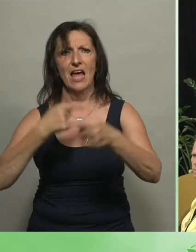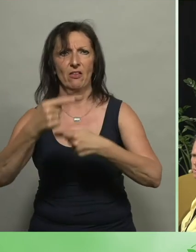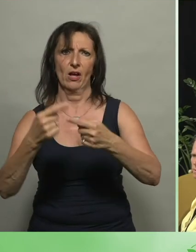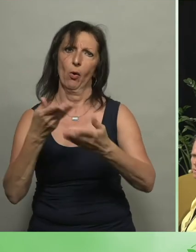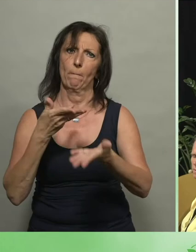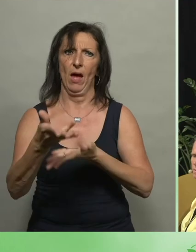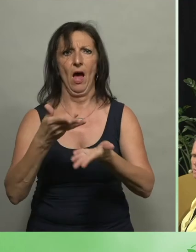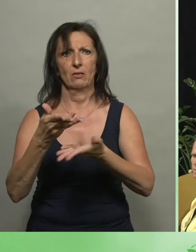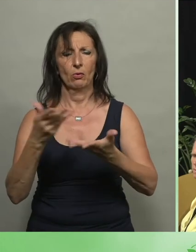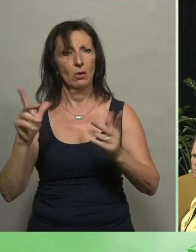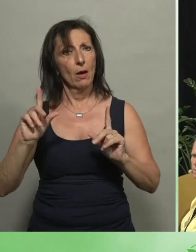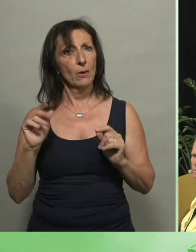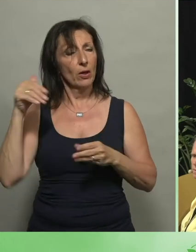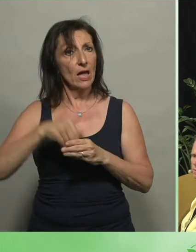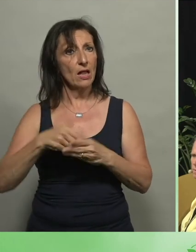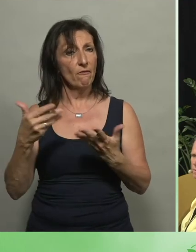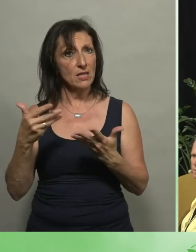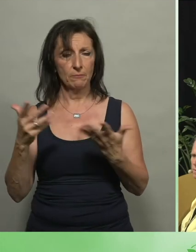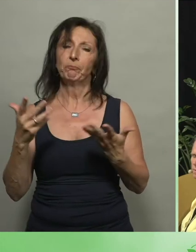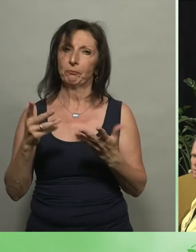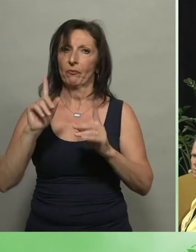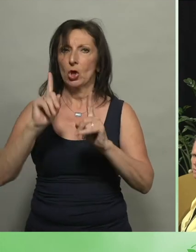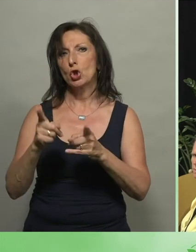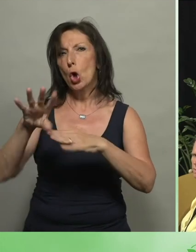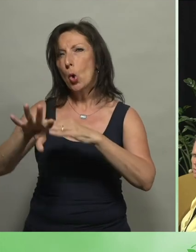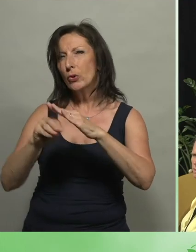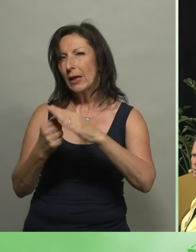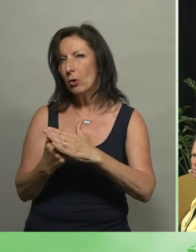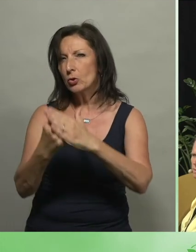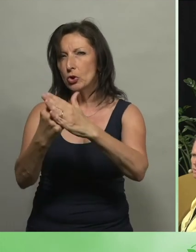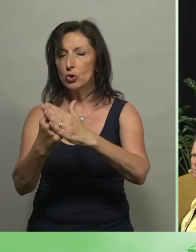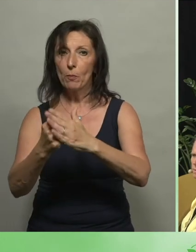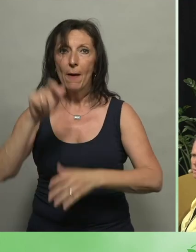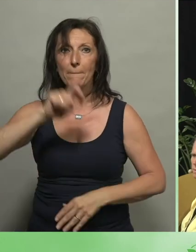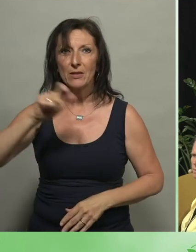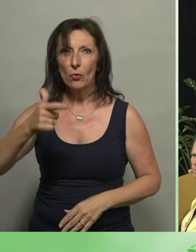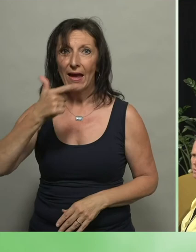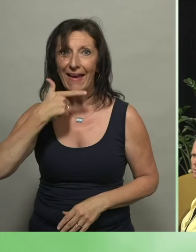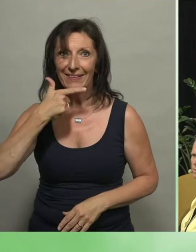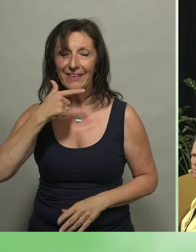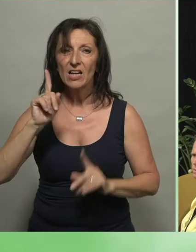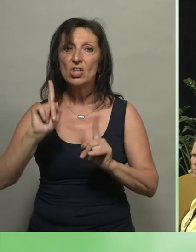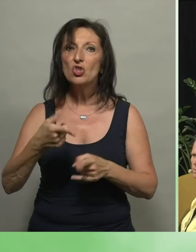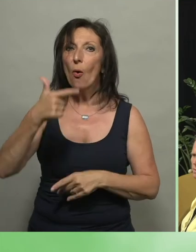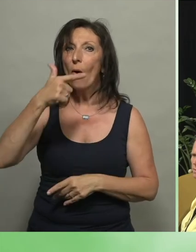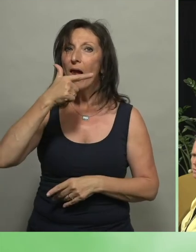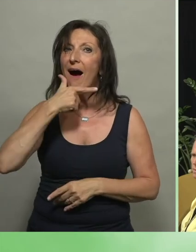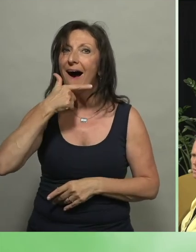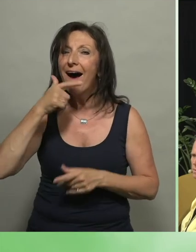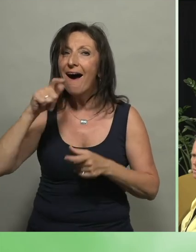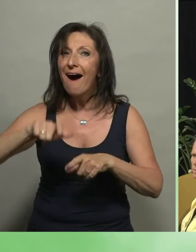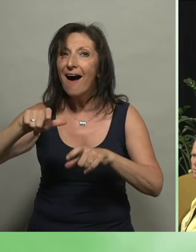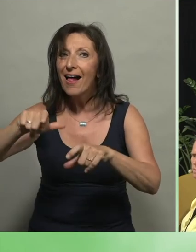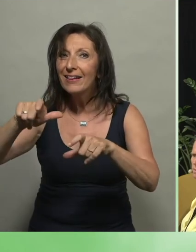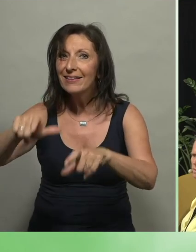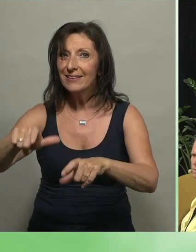Unternehmen zu unterstützen, älteren Arbeitnehmern einen altersgerechten, einen alternsgerechten Umgang,